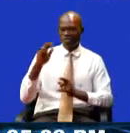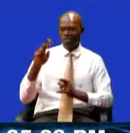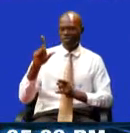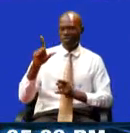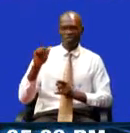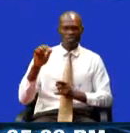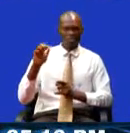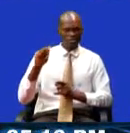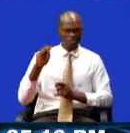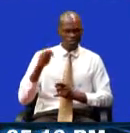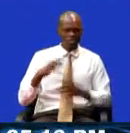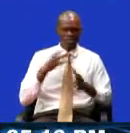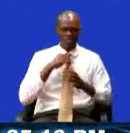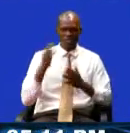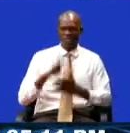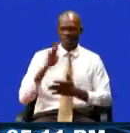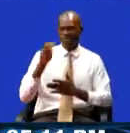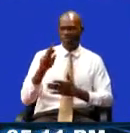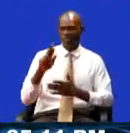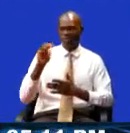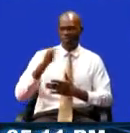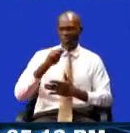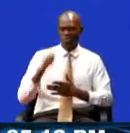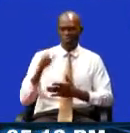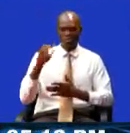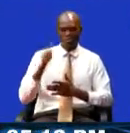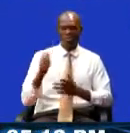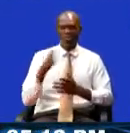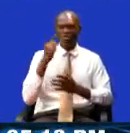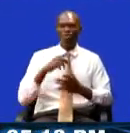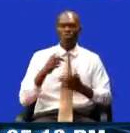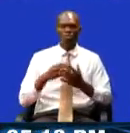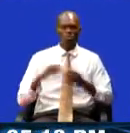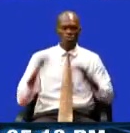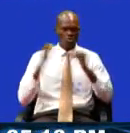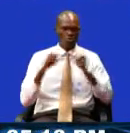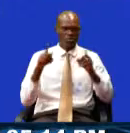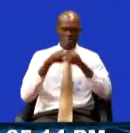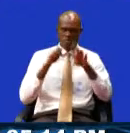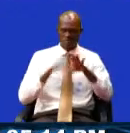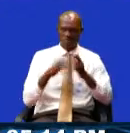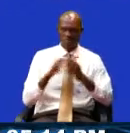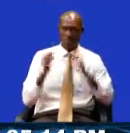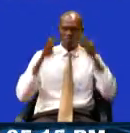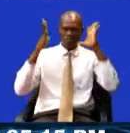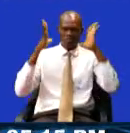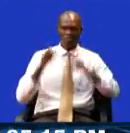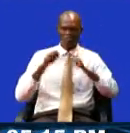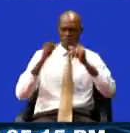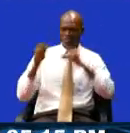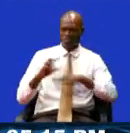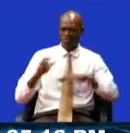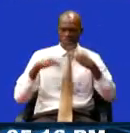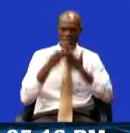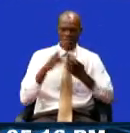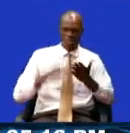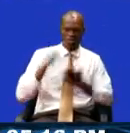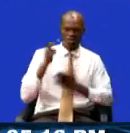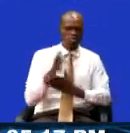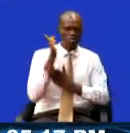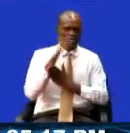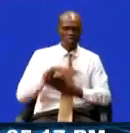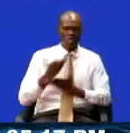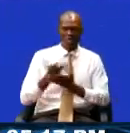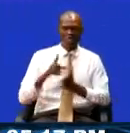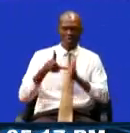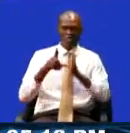kod Silvanus Barasa magin jo kamiti no bende ne opuoyo Girube go kuom kaka gisebedo ka giduoko pes